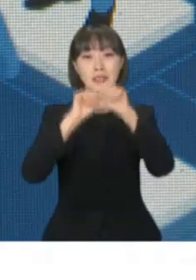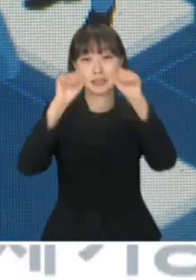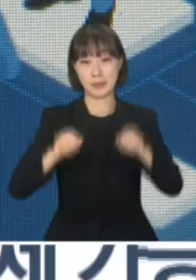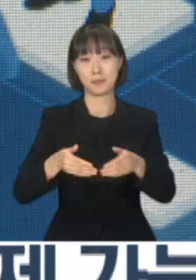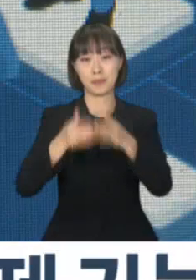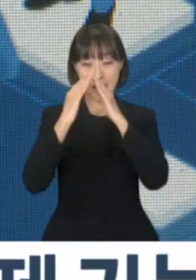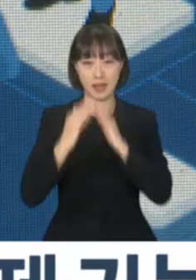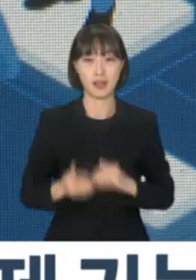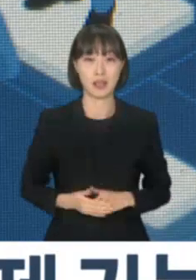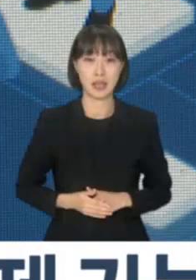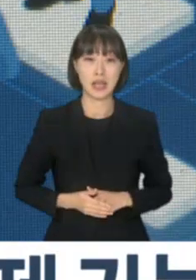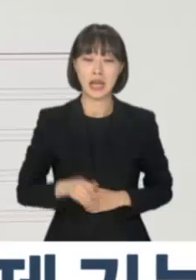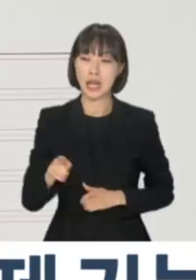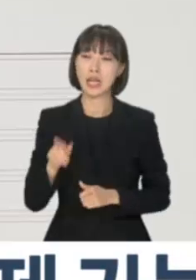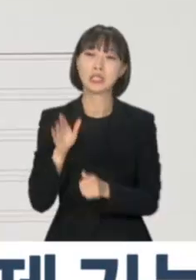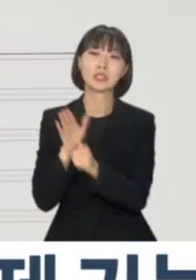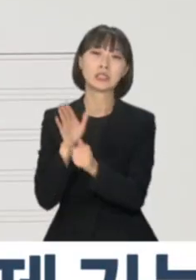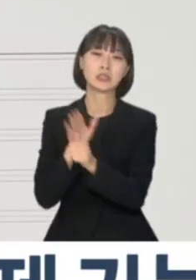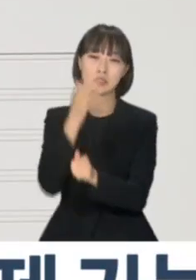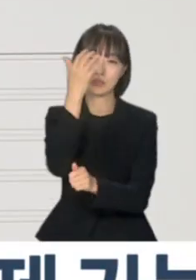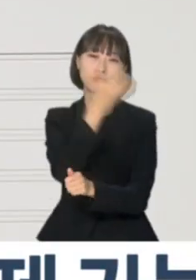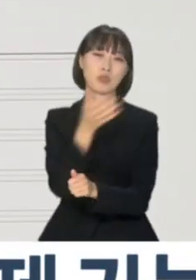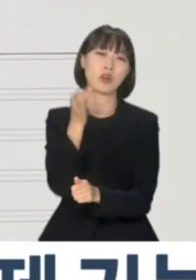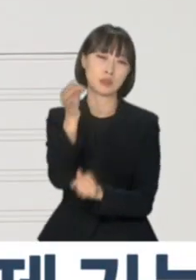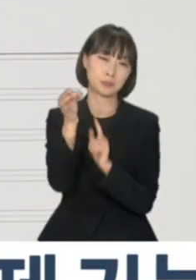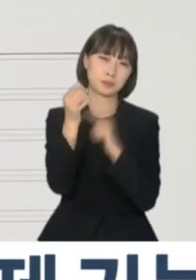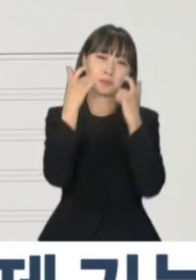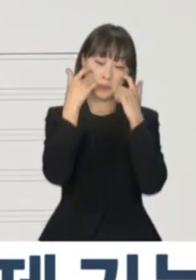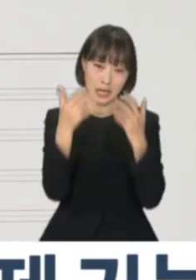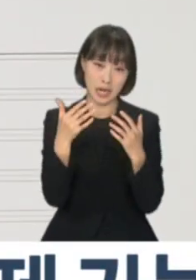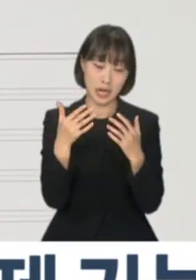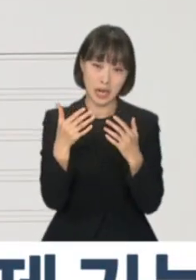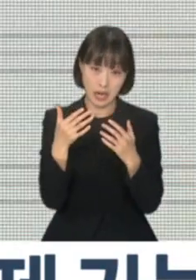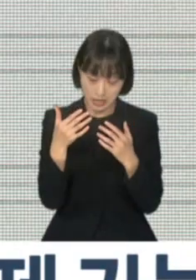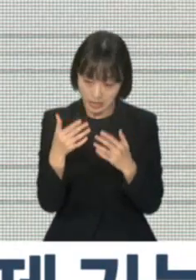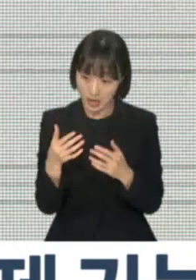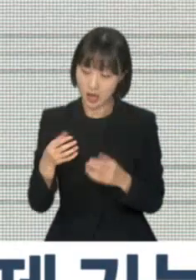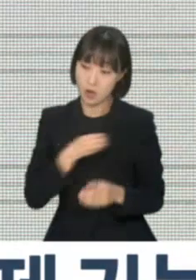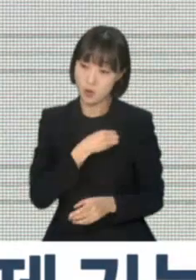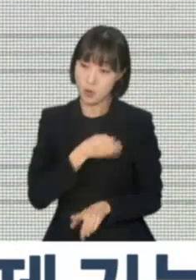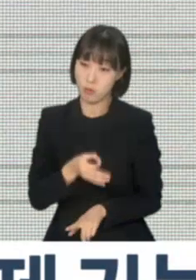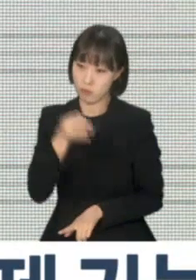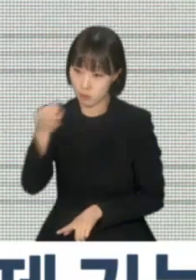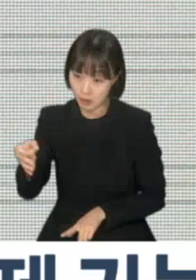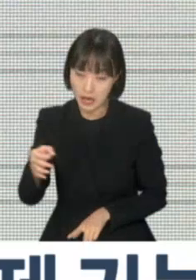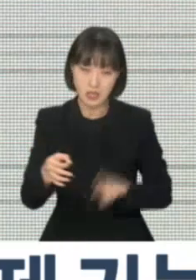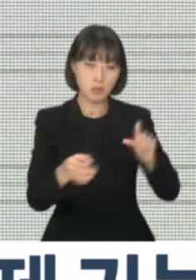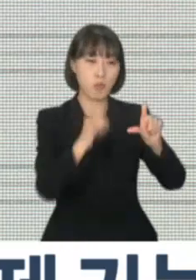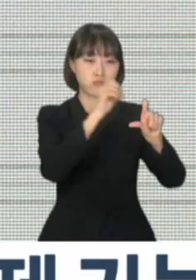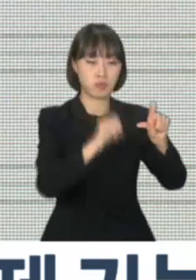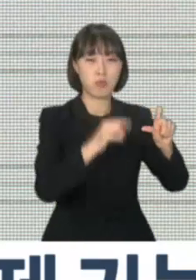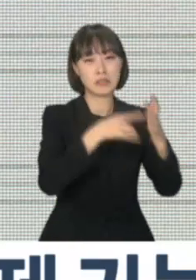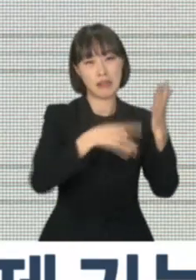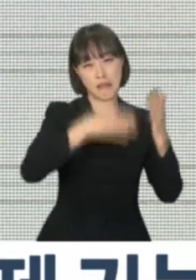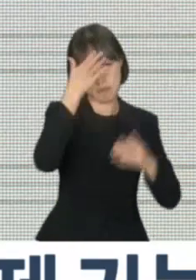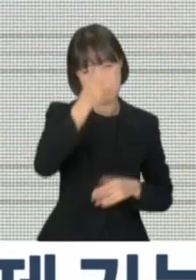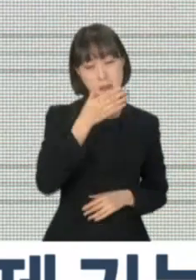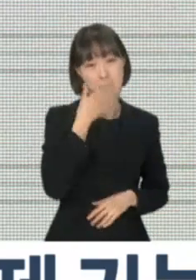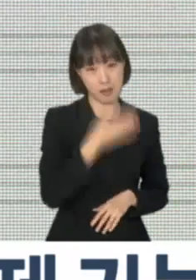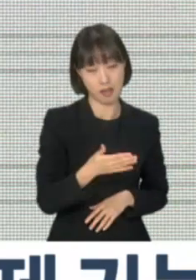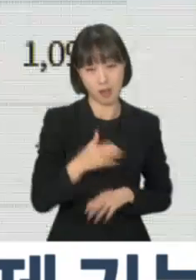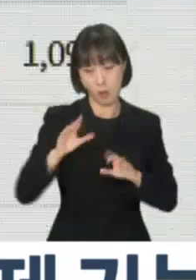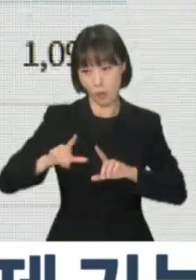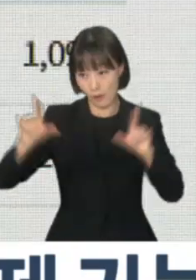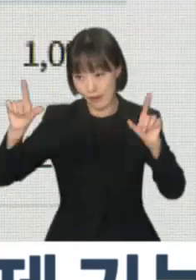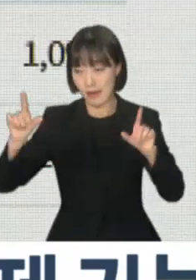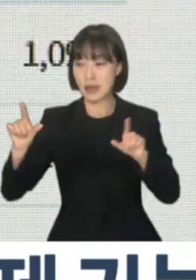지정기부금으로 분류돼 낸 돈의 15%를 세액공제 받을 수 있는데 올해 4분기 조합비부터 지난해